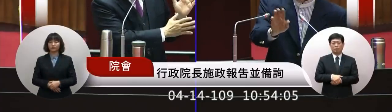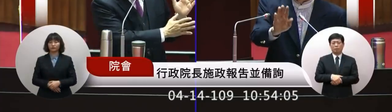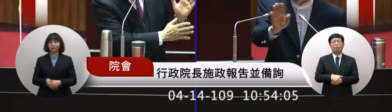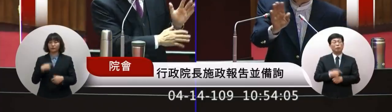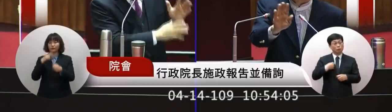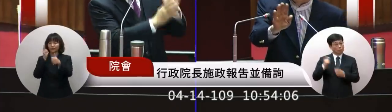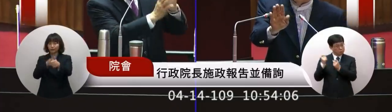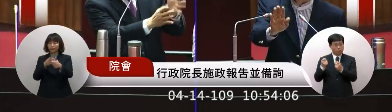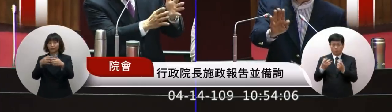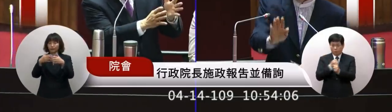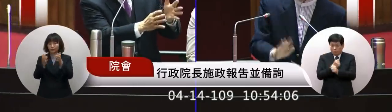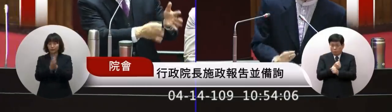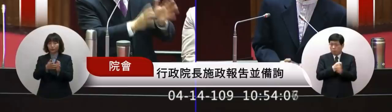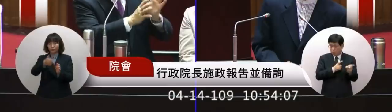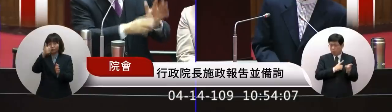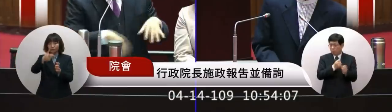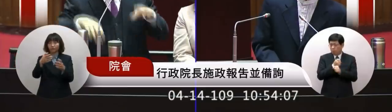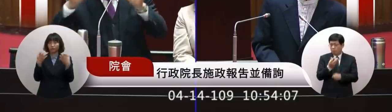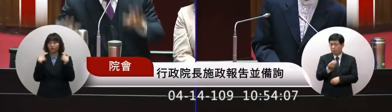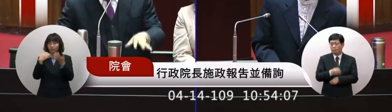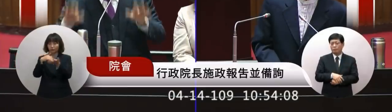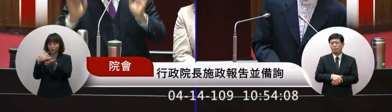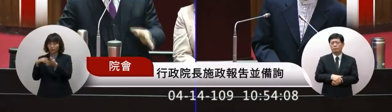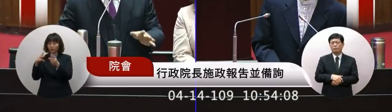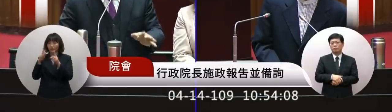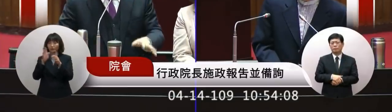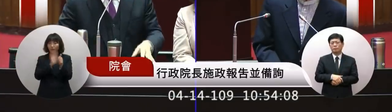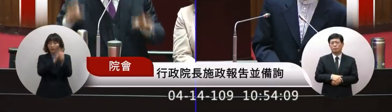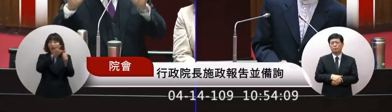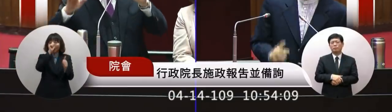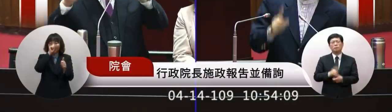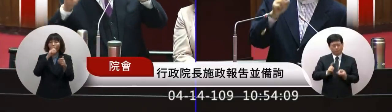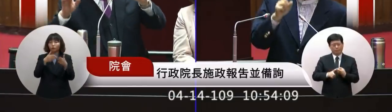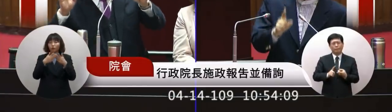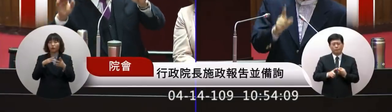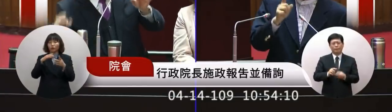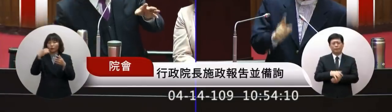今天可能无注意啦，伊无注意啦。 会当较好，袂当较歹。